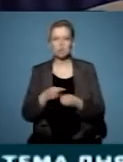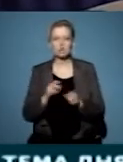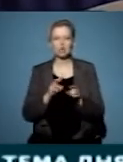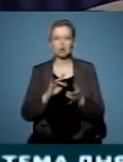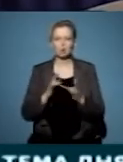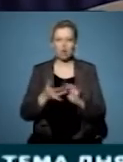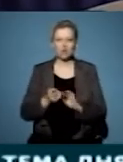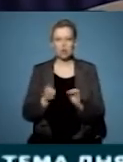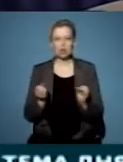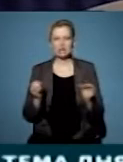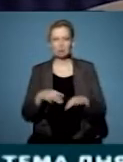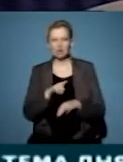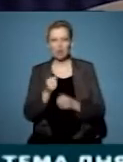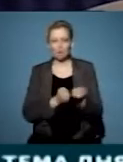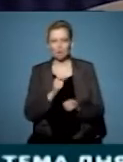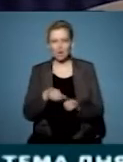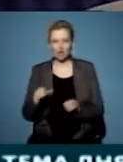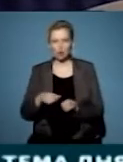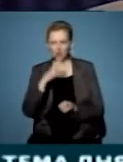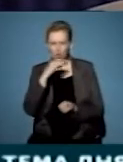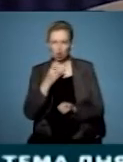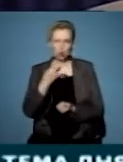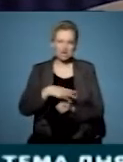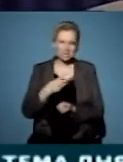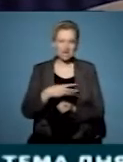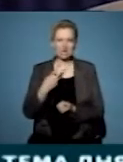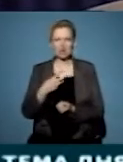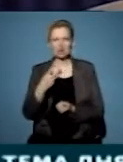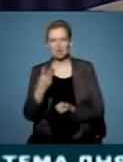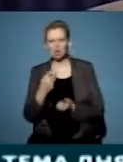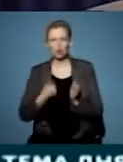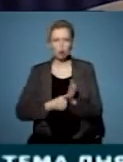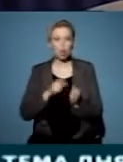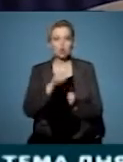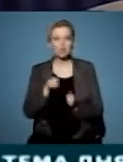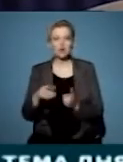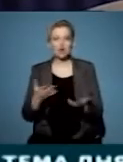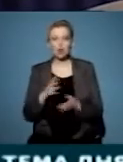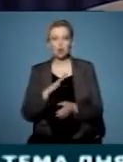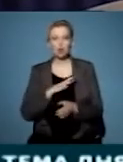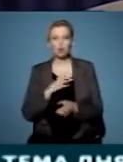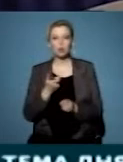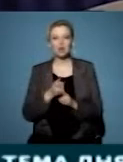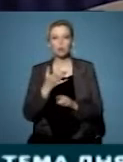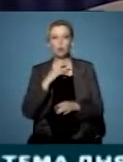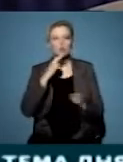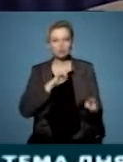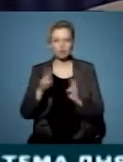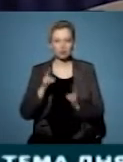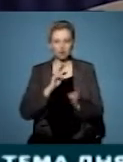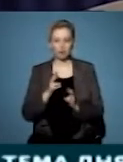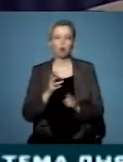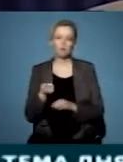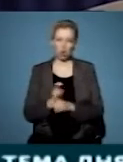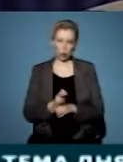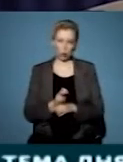мережі, збирала тих перевізників маршрутів 30-го, 3-го, 6-го, тих, яких були, на які були скарги. Приходили,